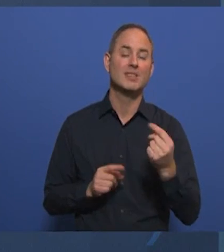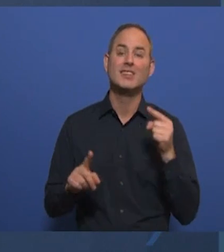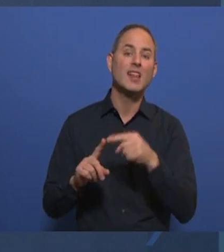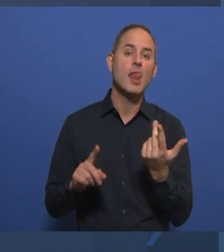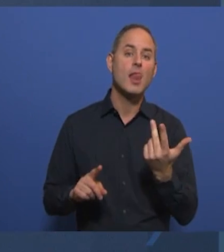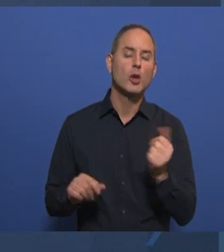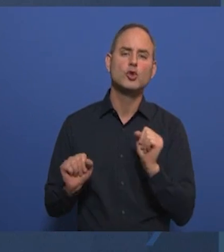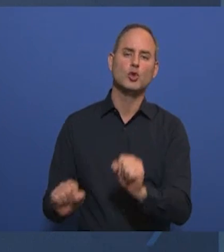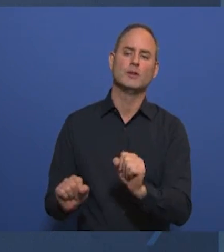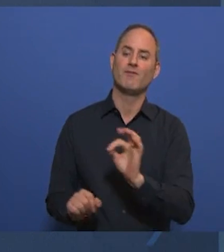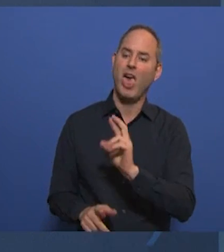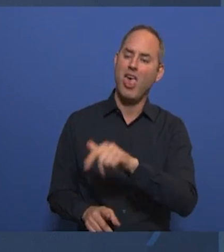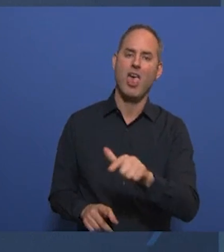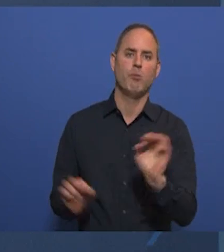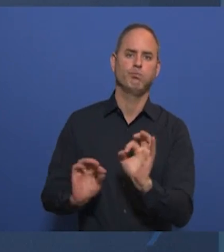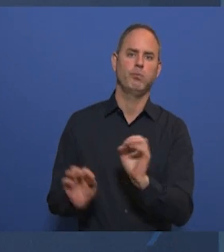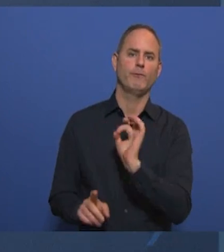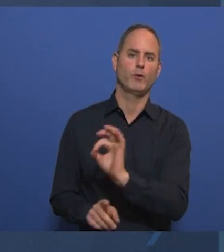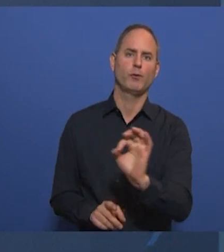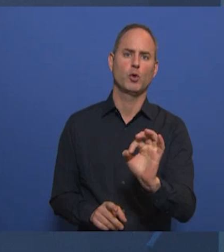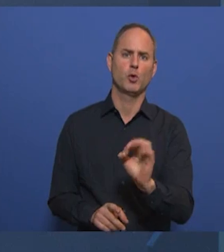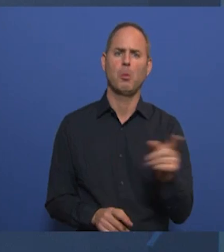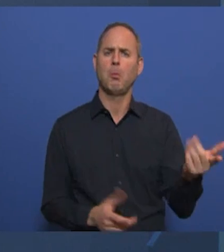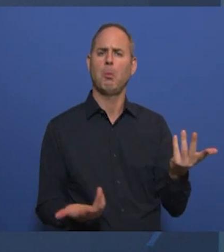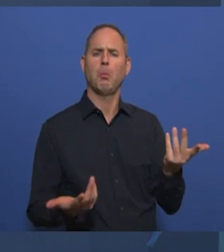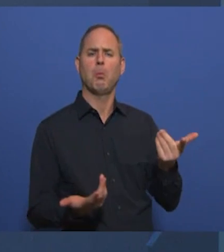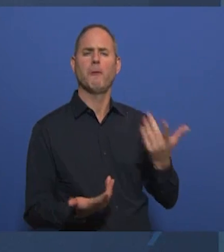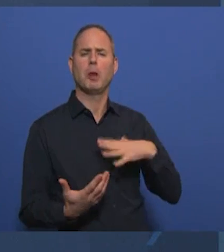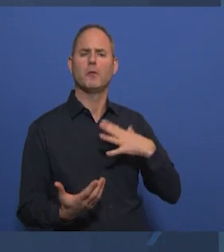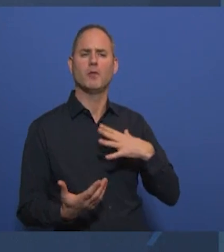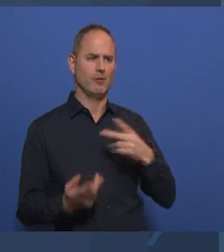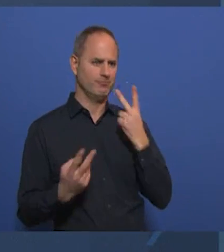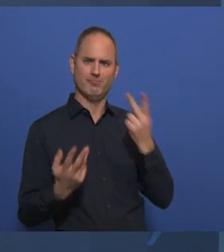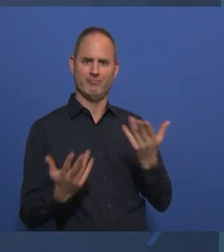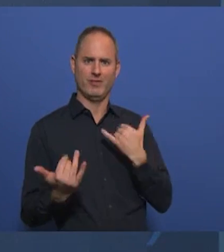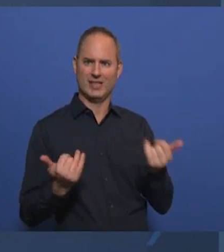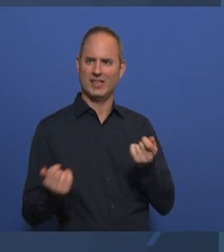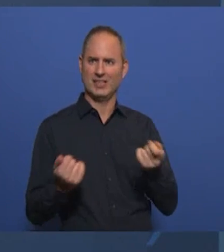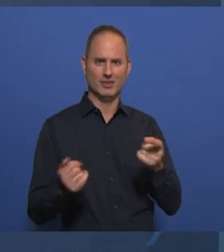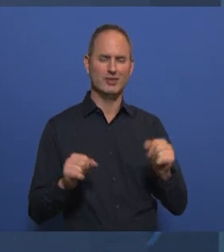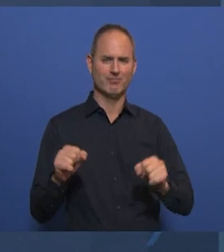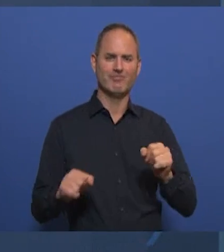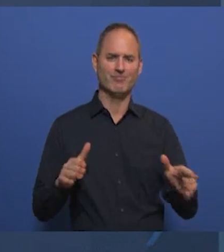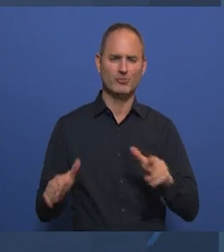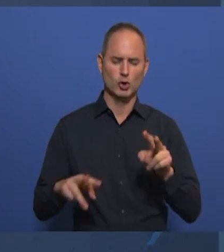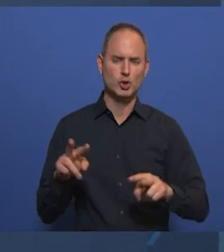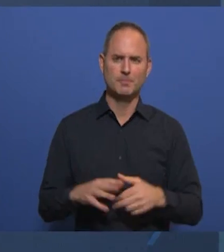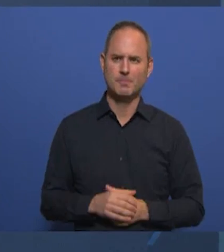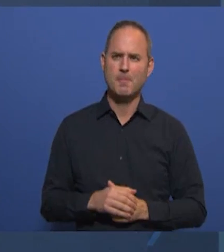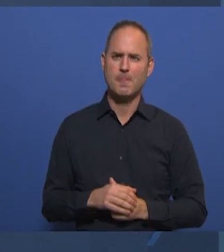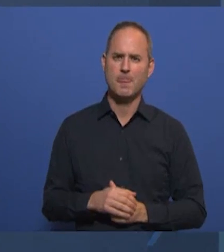die sich nicht impfen lassen können. Eine Impfpflicht gehört deshalb zu einer vorausschauenden Pandemiepolitik